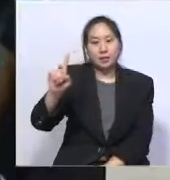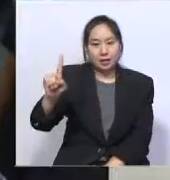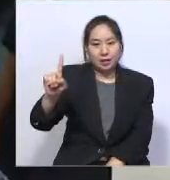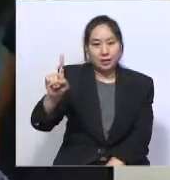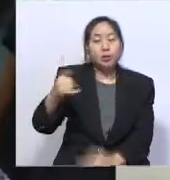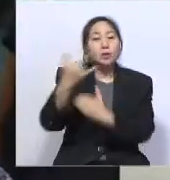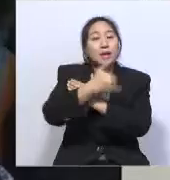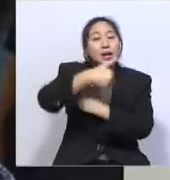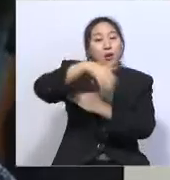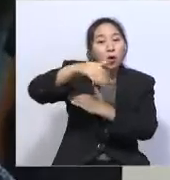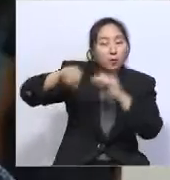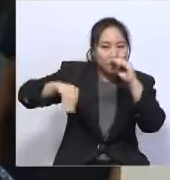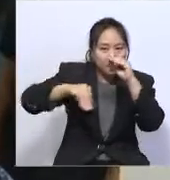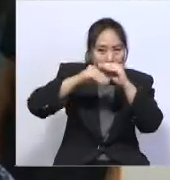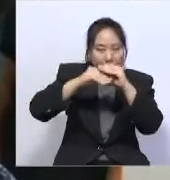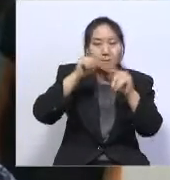ว่างประเทศเพิ่มขึ้นร้อยละ